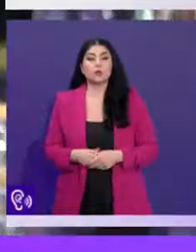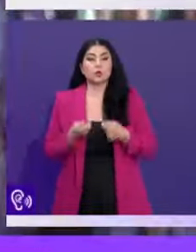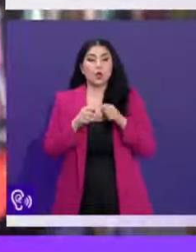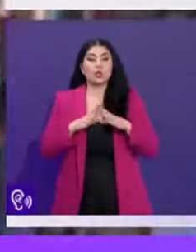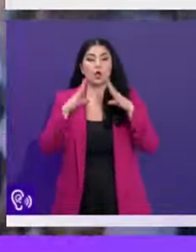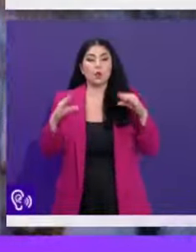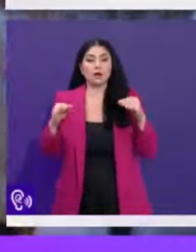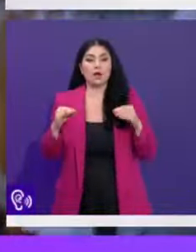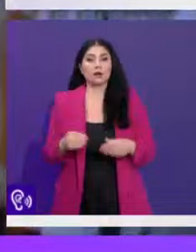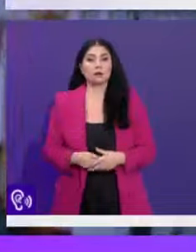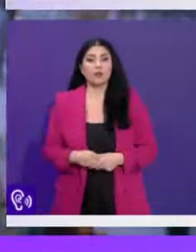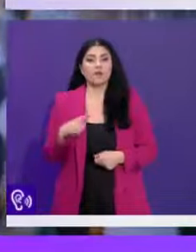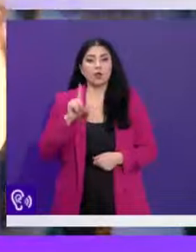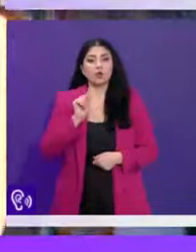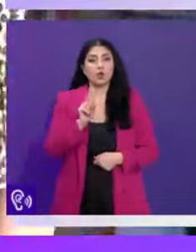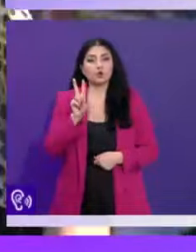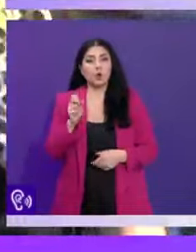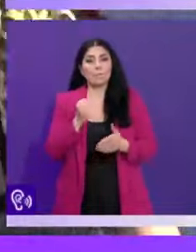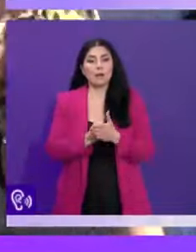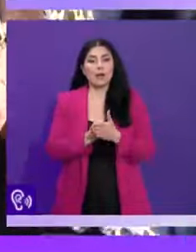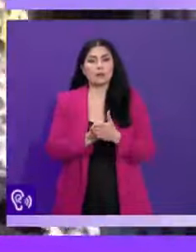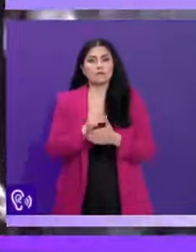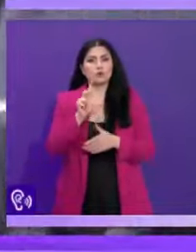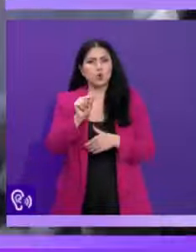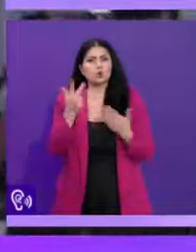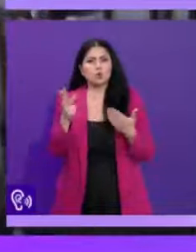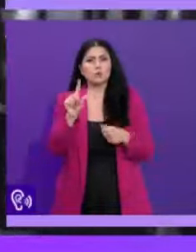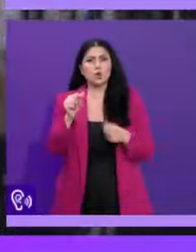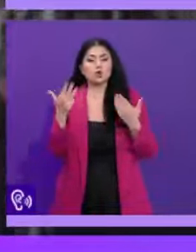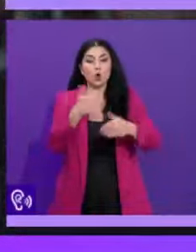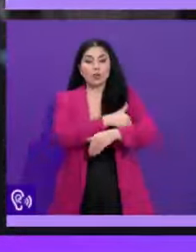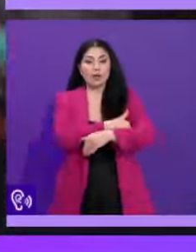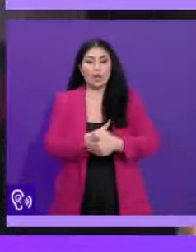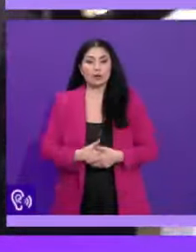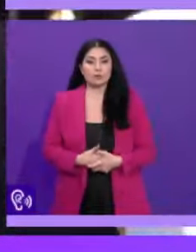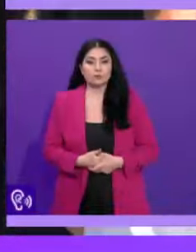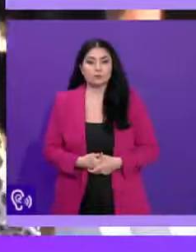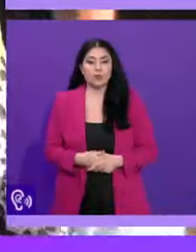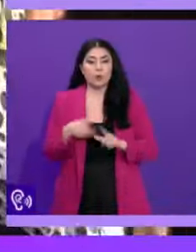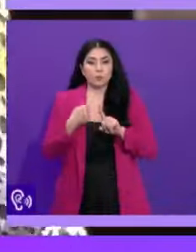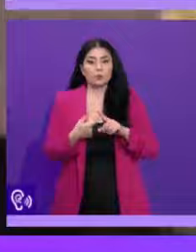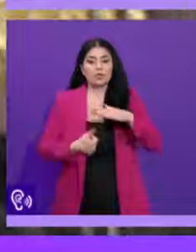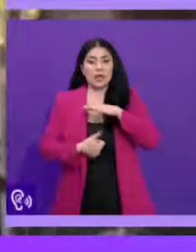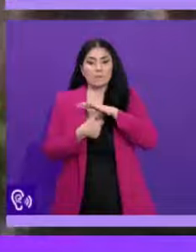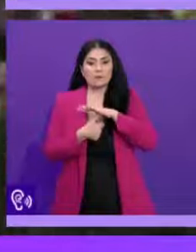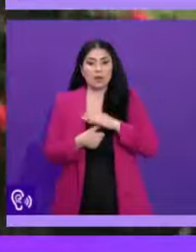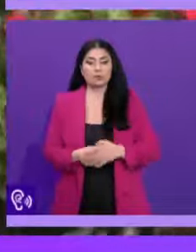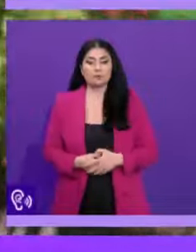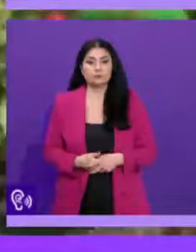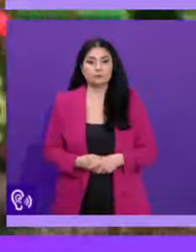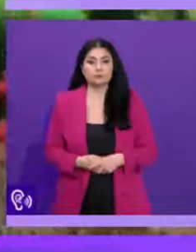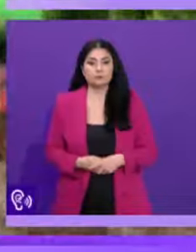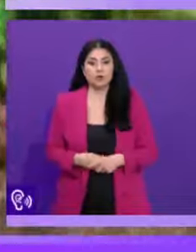să se situeze între 22 până la cel mult 28-29 de grade, inclusiv în capitală o maximă în jurul